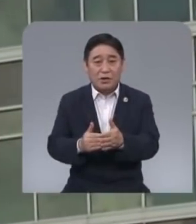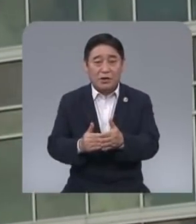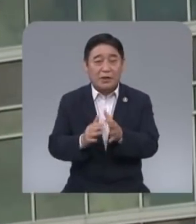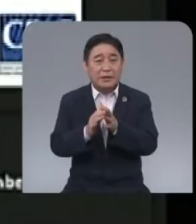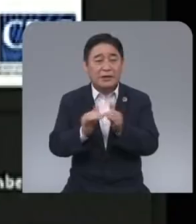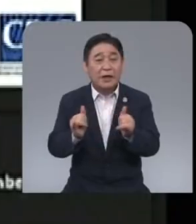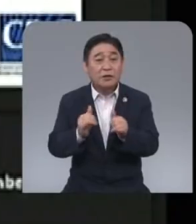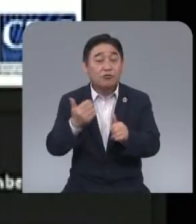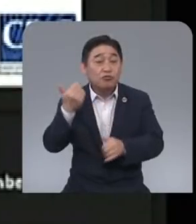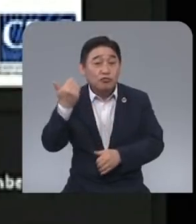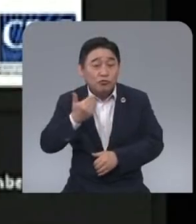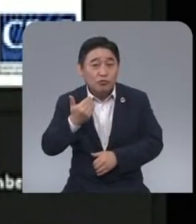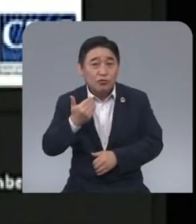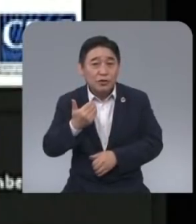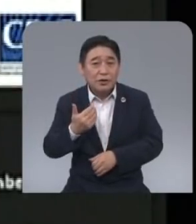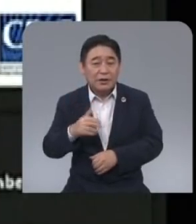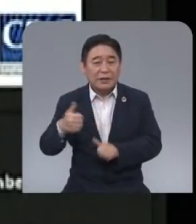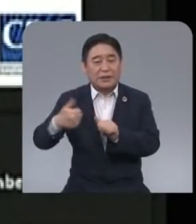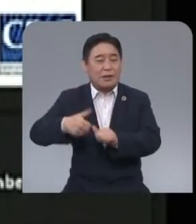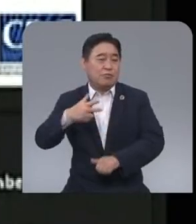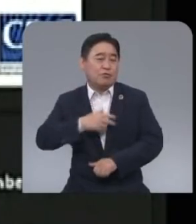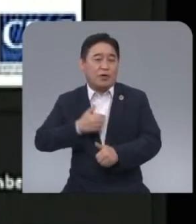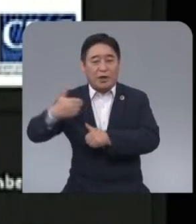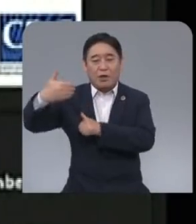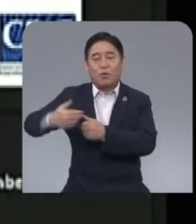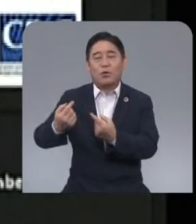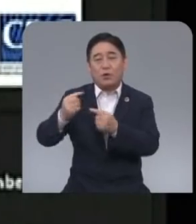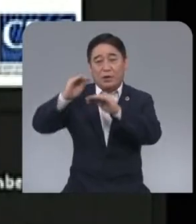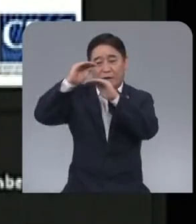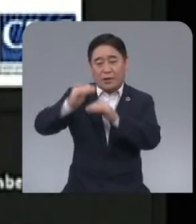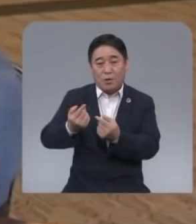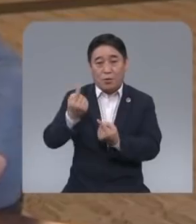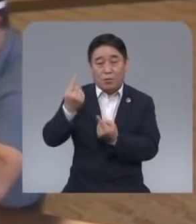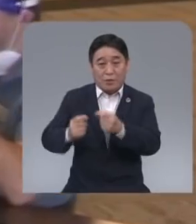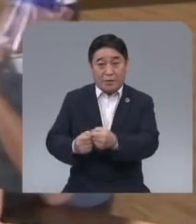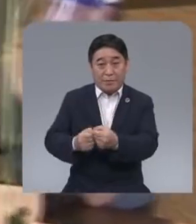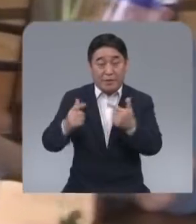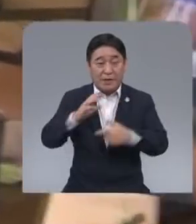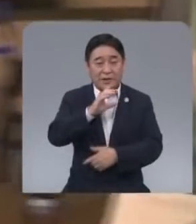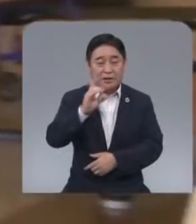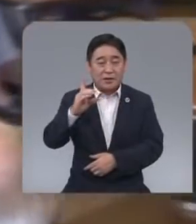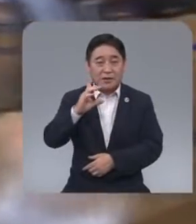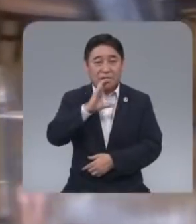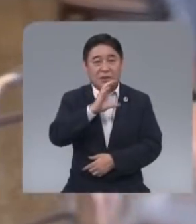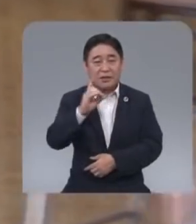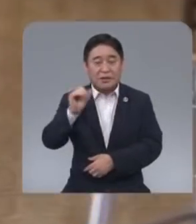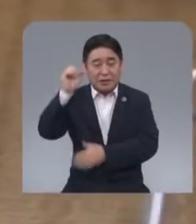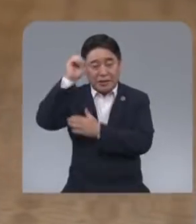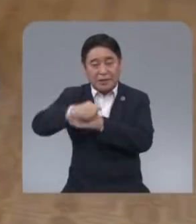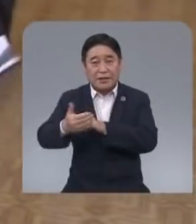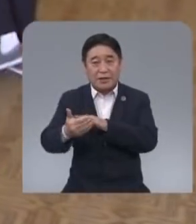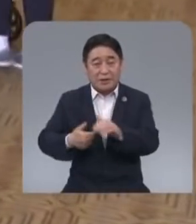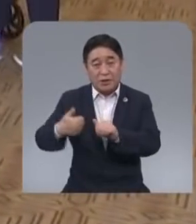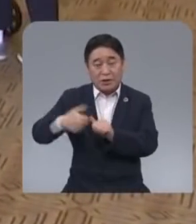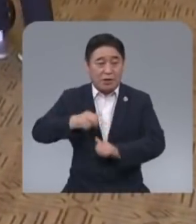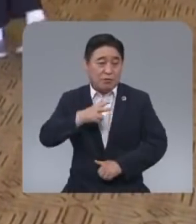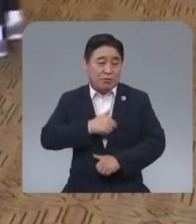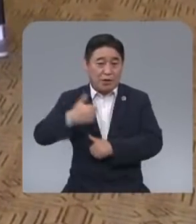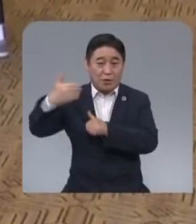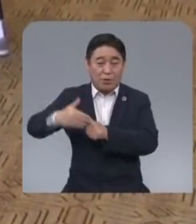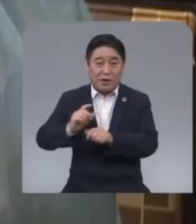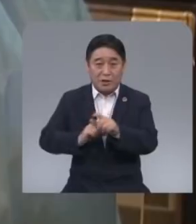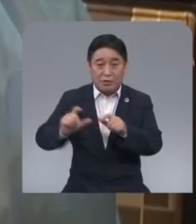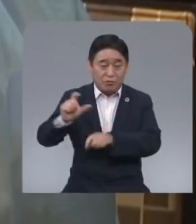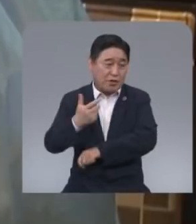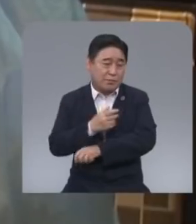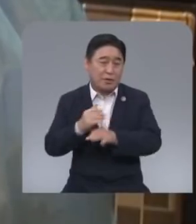대상자가 당초 예방접종자문위원회 공고안보다 확대됐습니다. CDC 승인에 앞서 자문위가 공고한 추가 접종